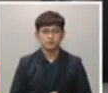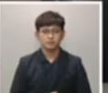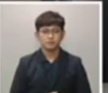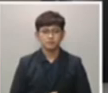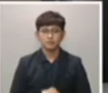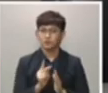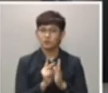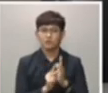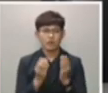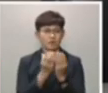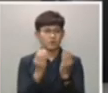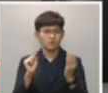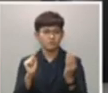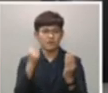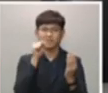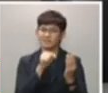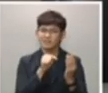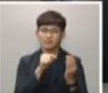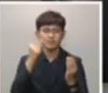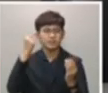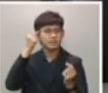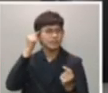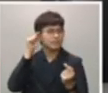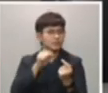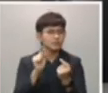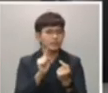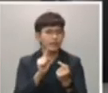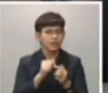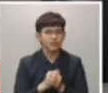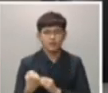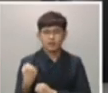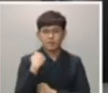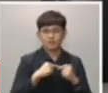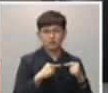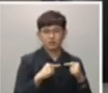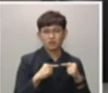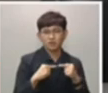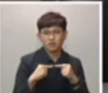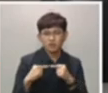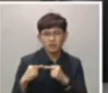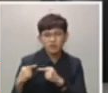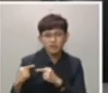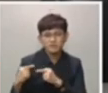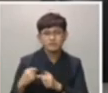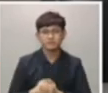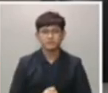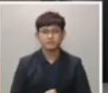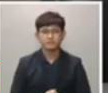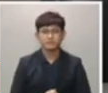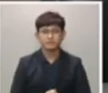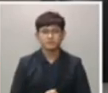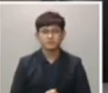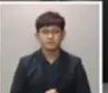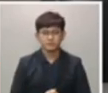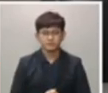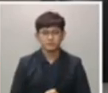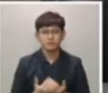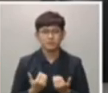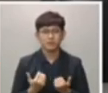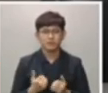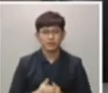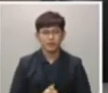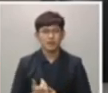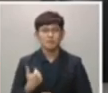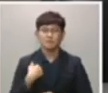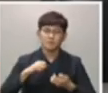ธรรมนูญฉบับใหม่เพื่อมุ่งสืบทอดอำนาจของตนเองปล่อยให้มีการทุจริตเต็มบ้านเ